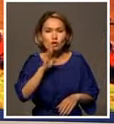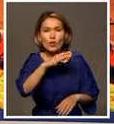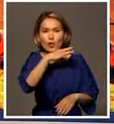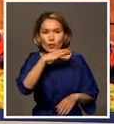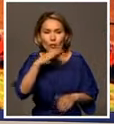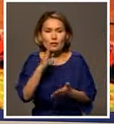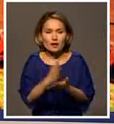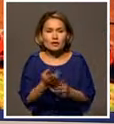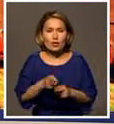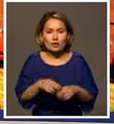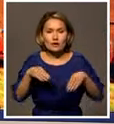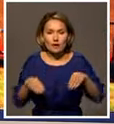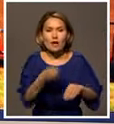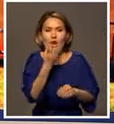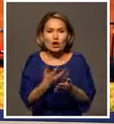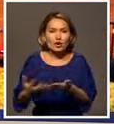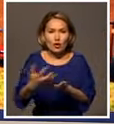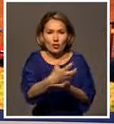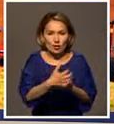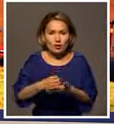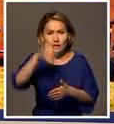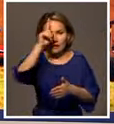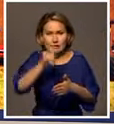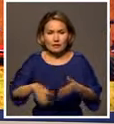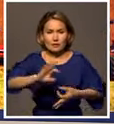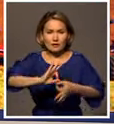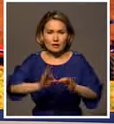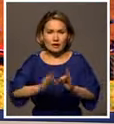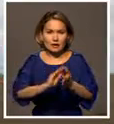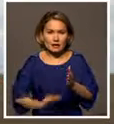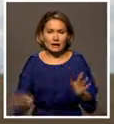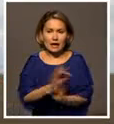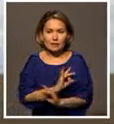себу жұмыстарын бастап кеткен өңірдің оңтүстік аудандарына Болат Аманбаев барды.